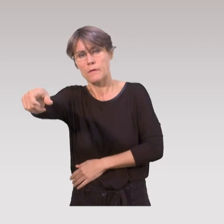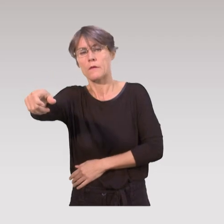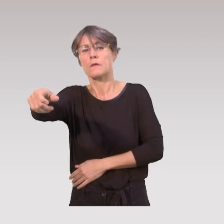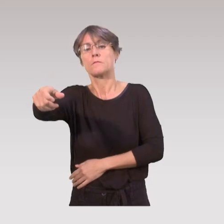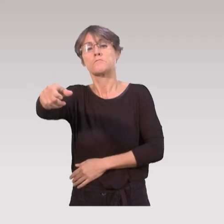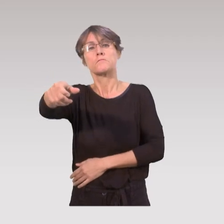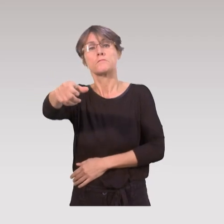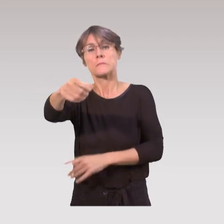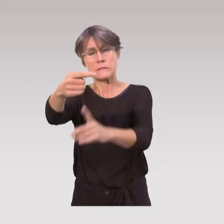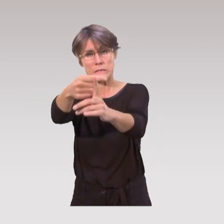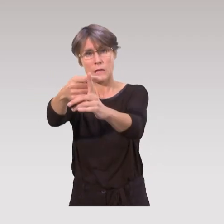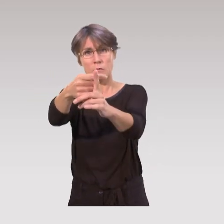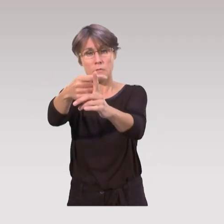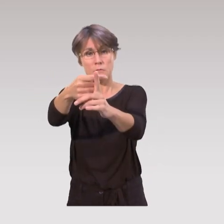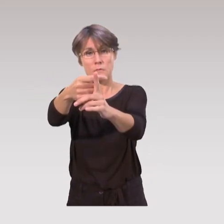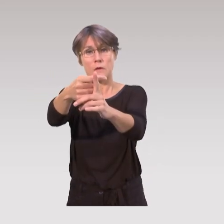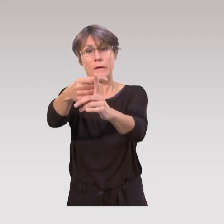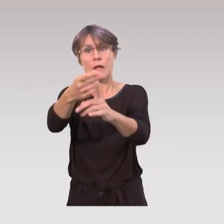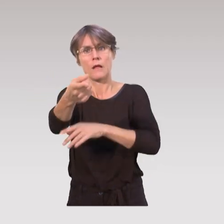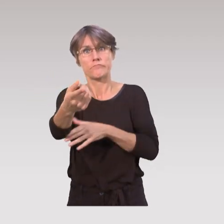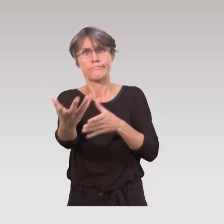qu'on soit accompagné par les